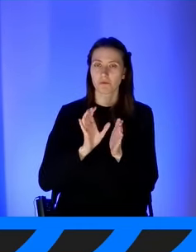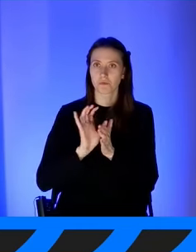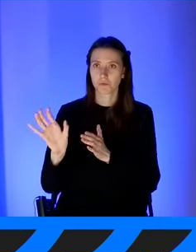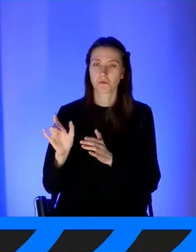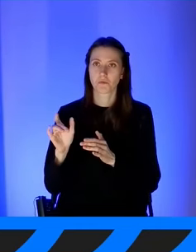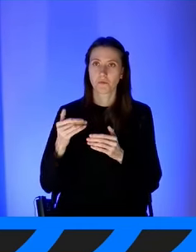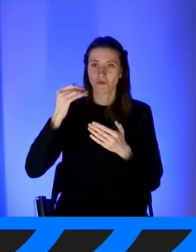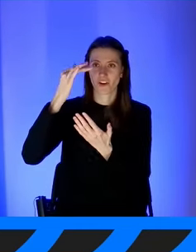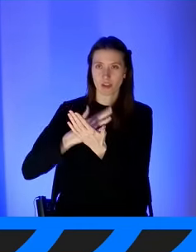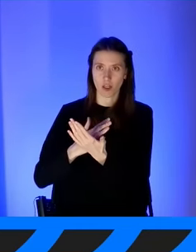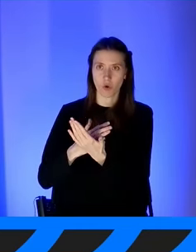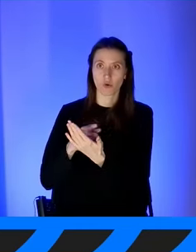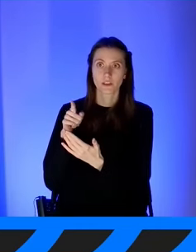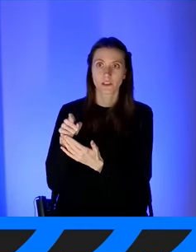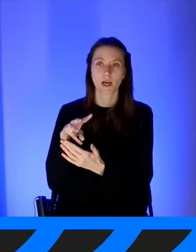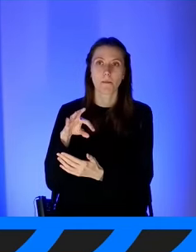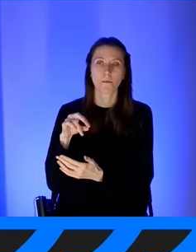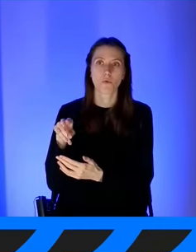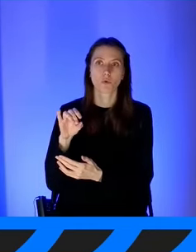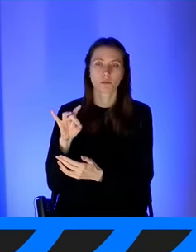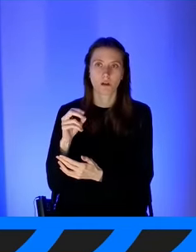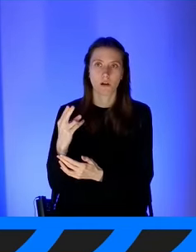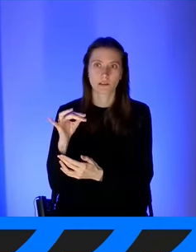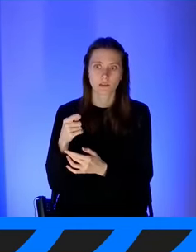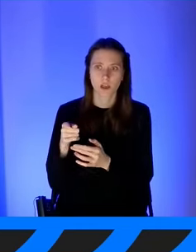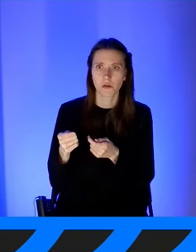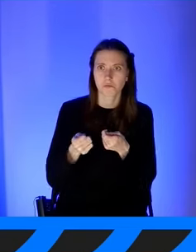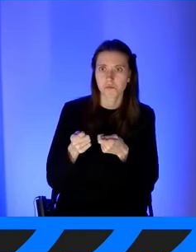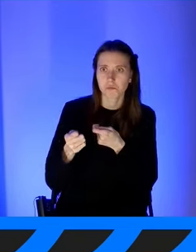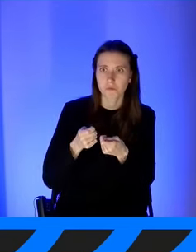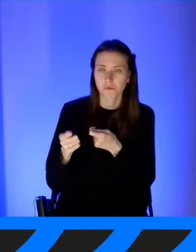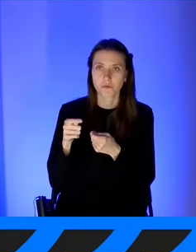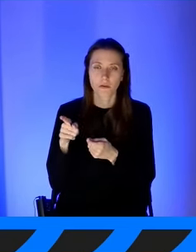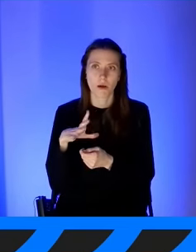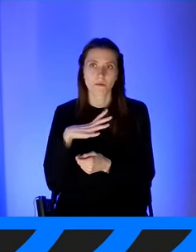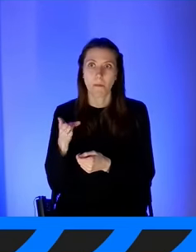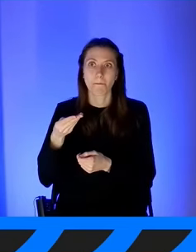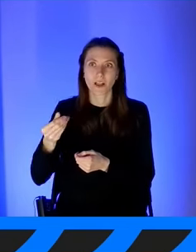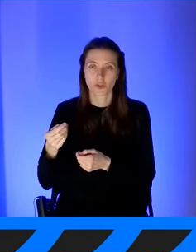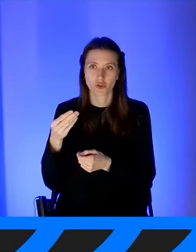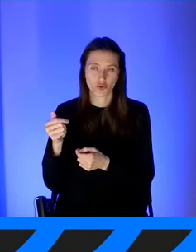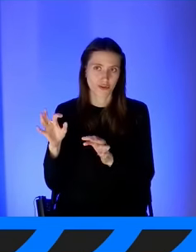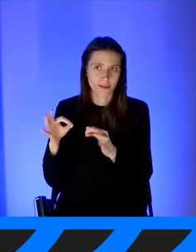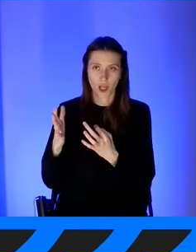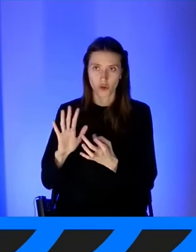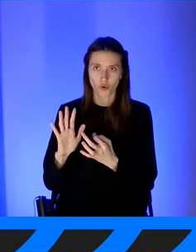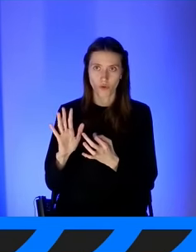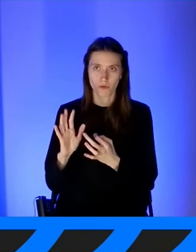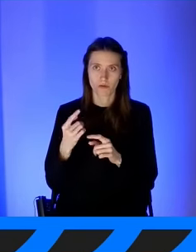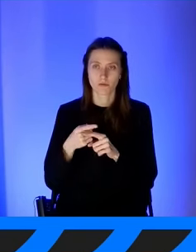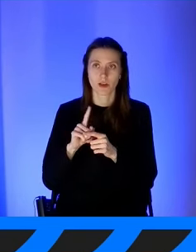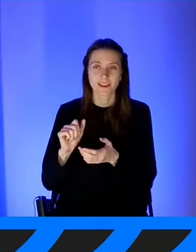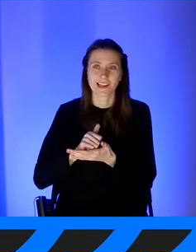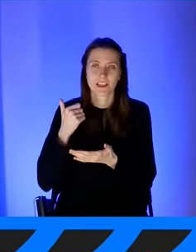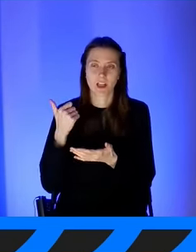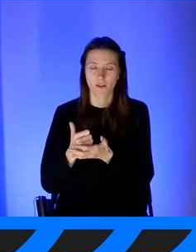каталог, у которого не были одобрены платежки. То есть ты понимаешь, что это главная, по сути, функциональность приложения, которую пропустили